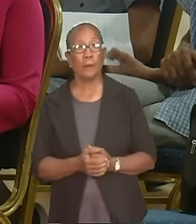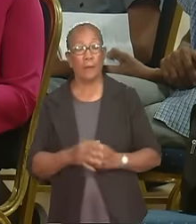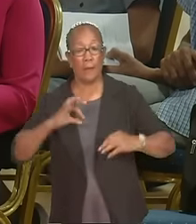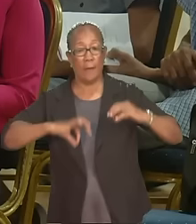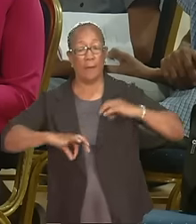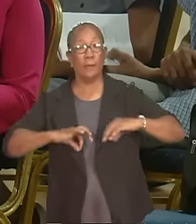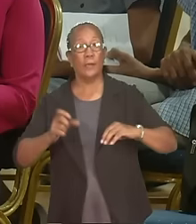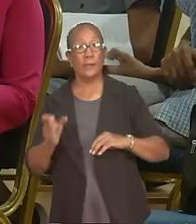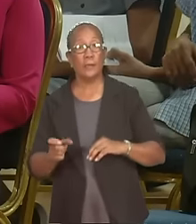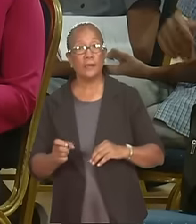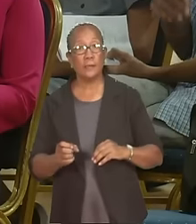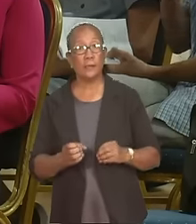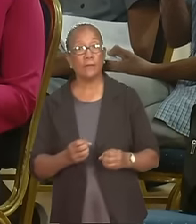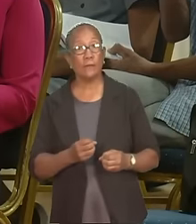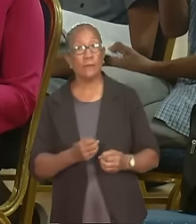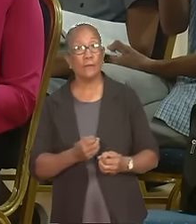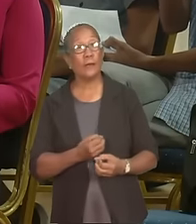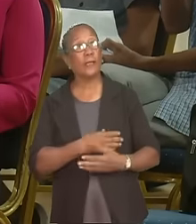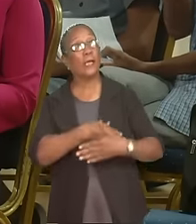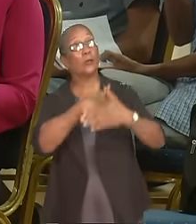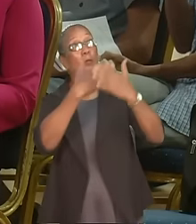Minister van Natuurlijke Hulpbronnen.